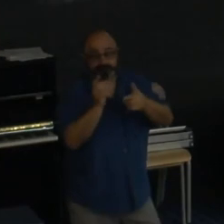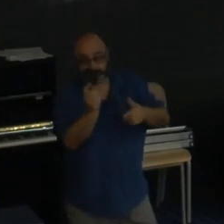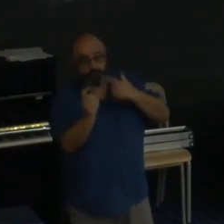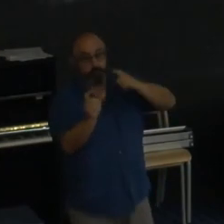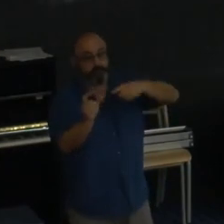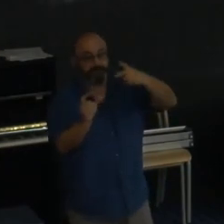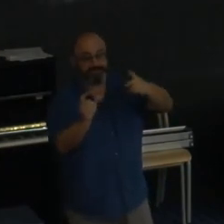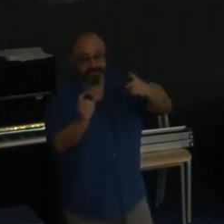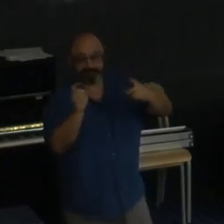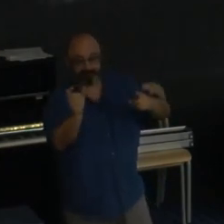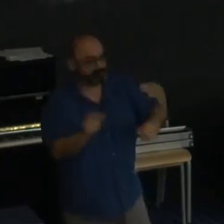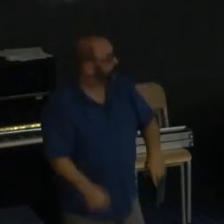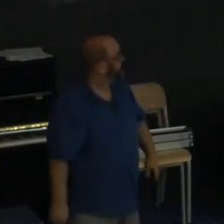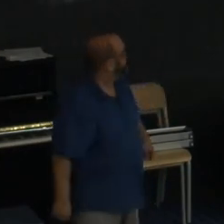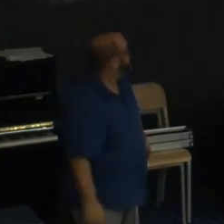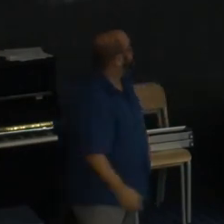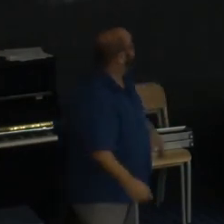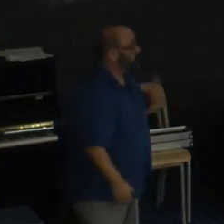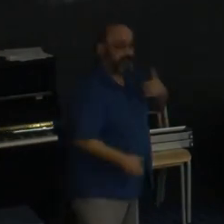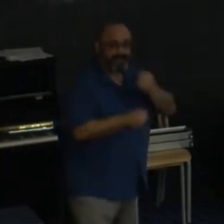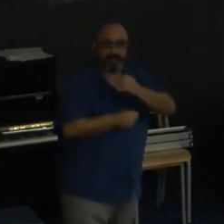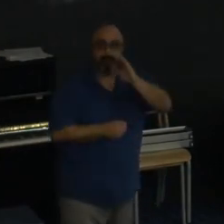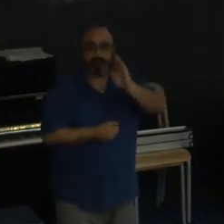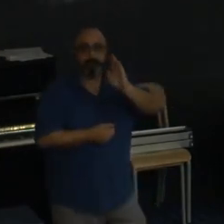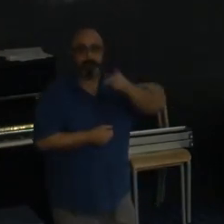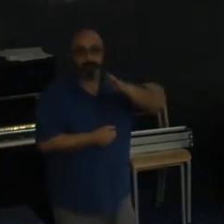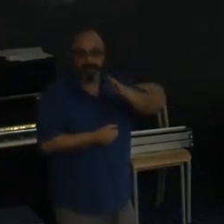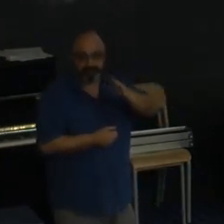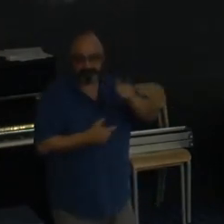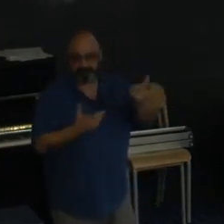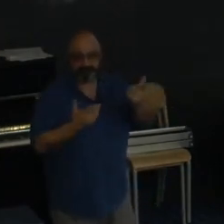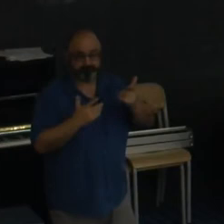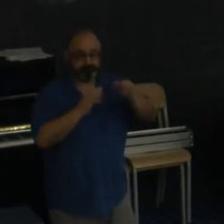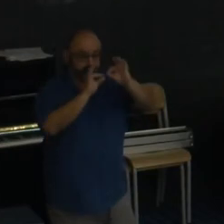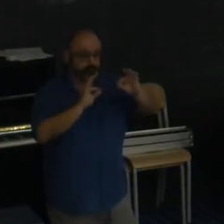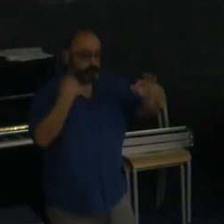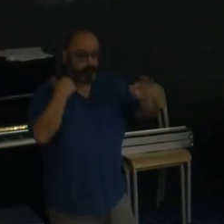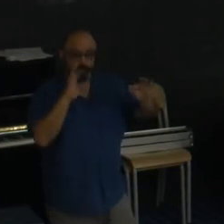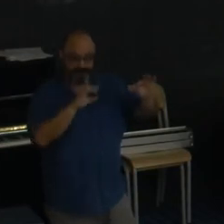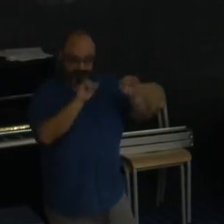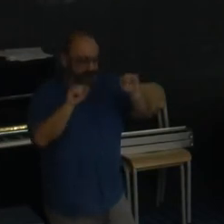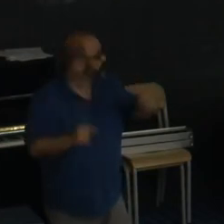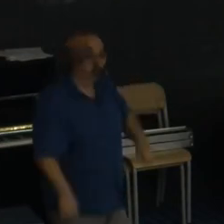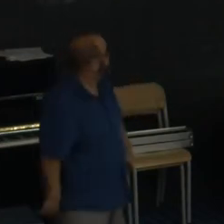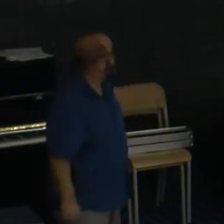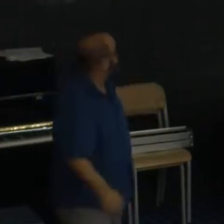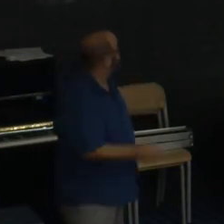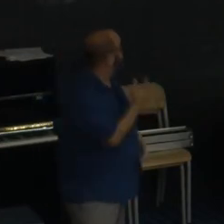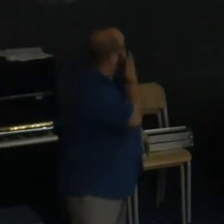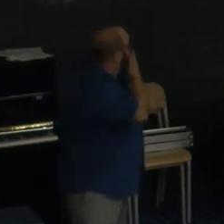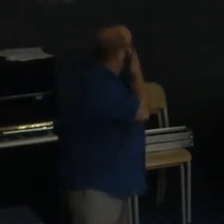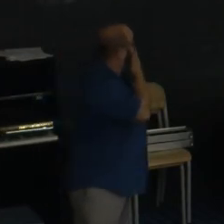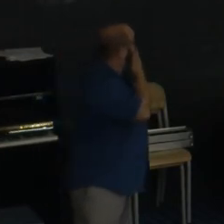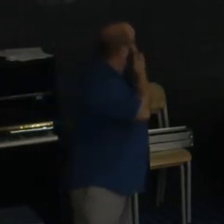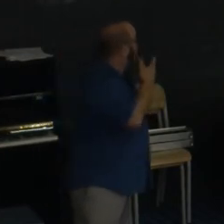va ? Dans mon cas, j'ai fait un breakpoint sur ma ligne 9. J'ai le breakpoint machin. Je continue. Et